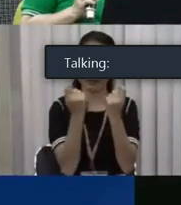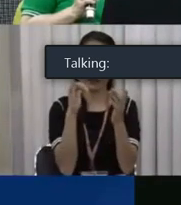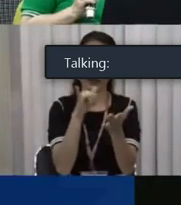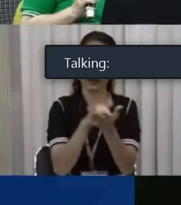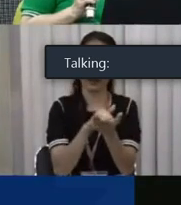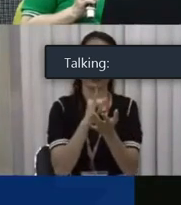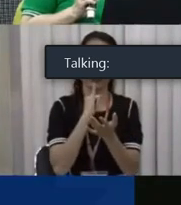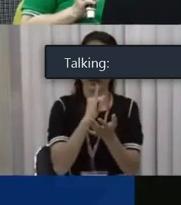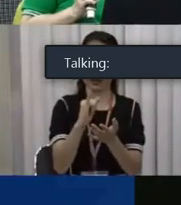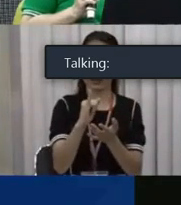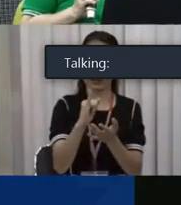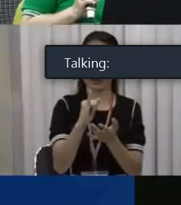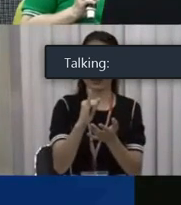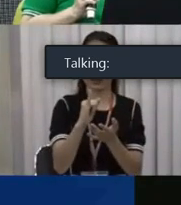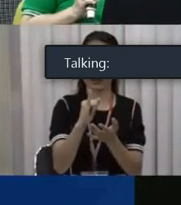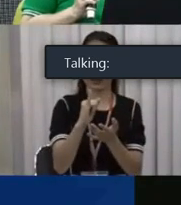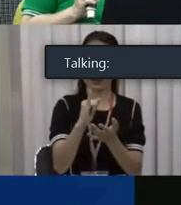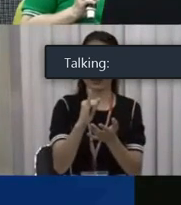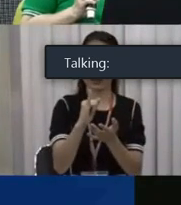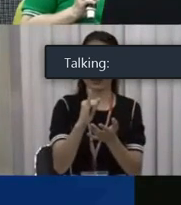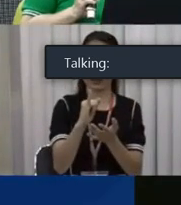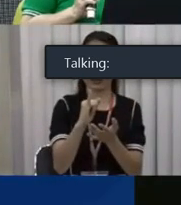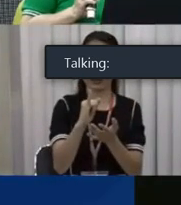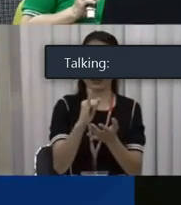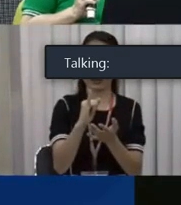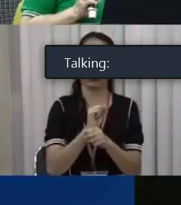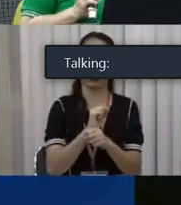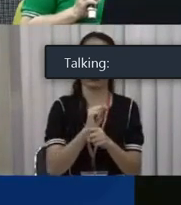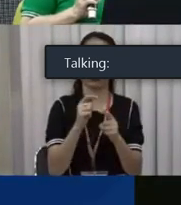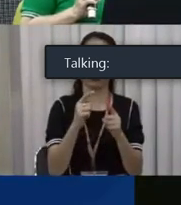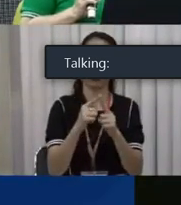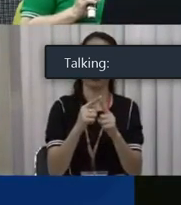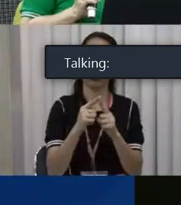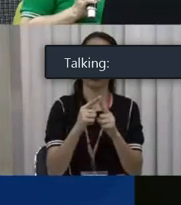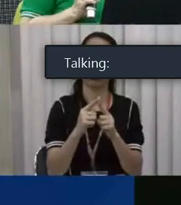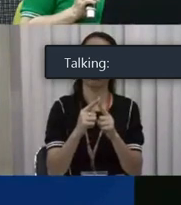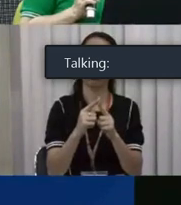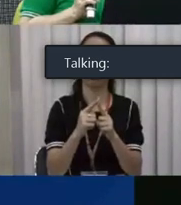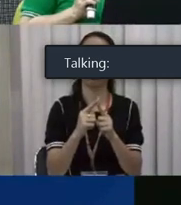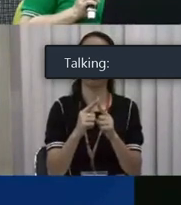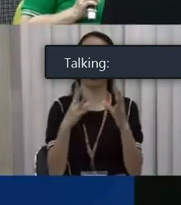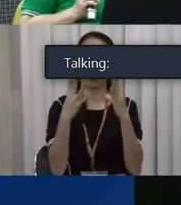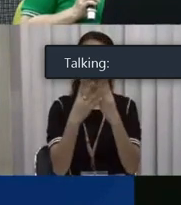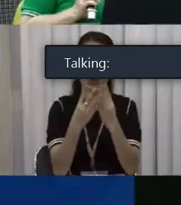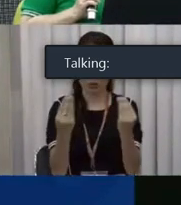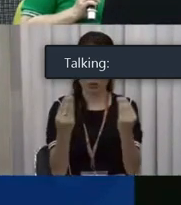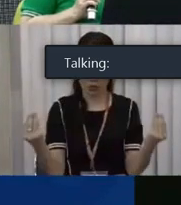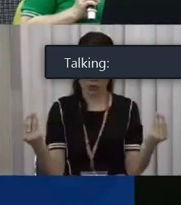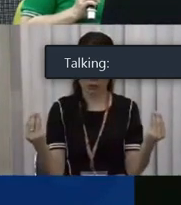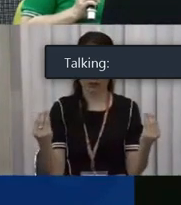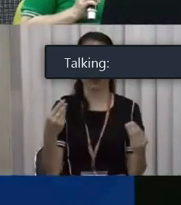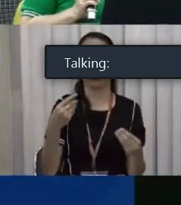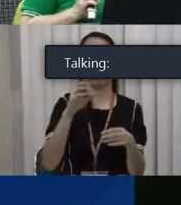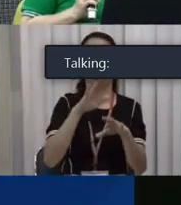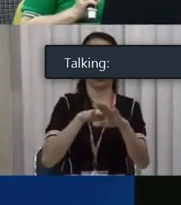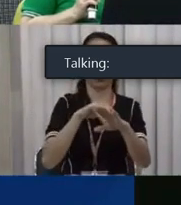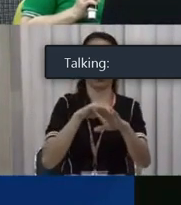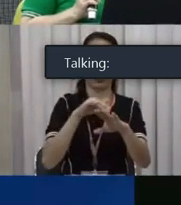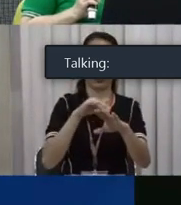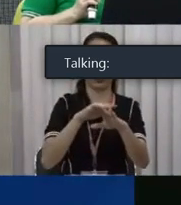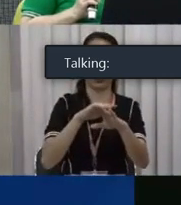disagreement between among employees o between labor and management. So, kinahanglan na